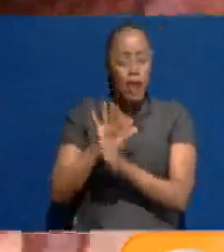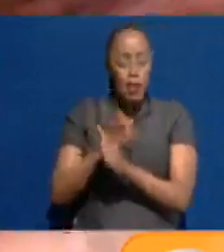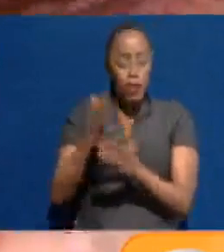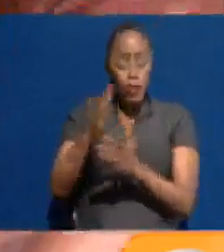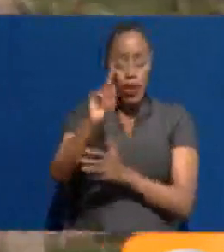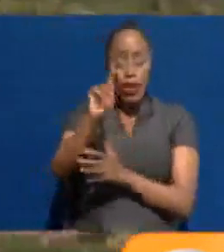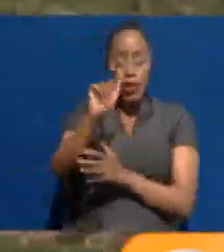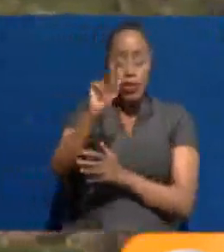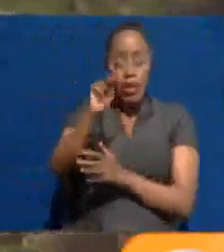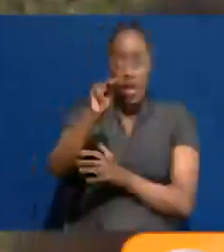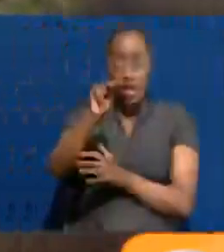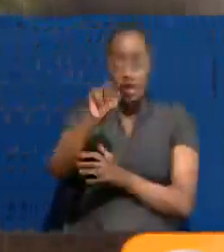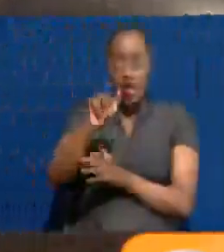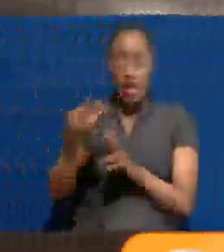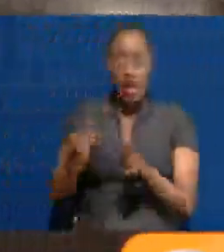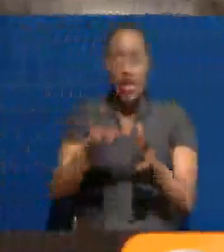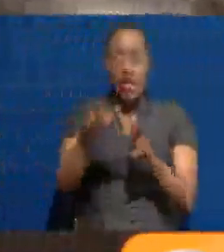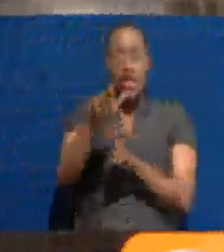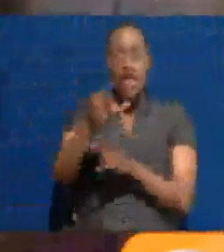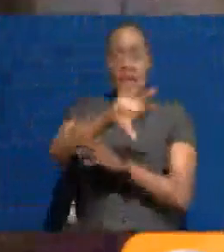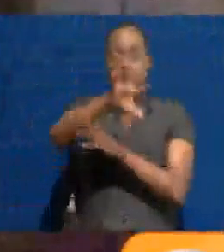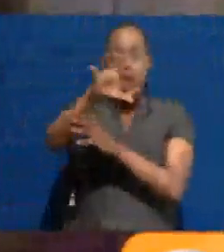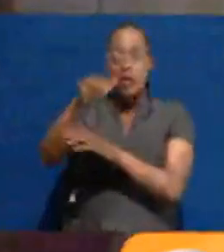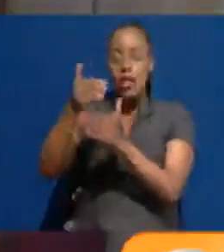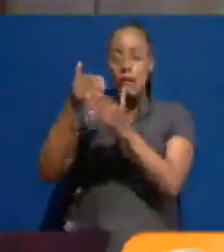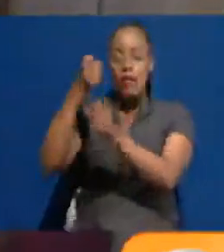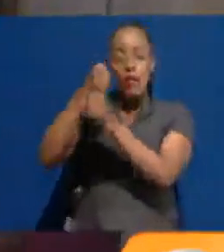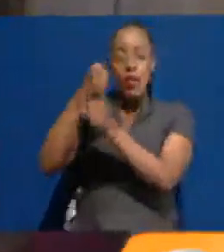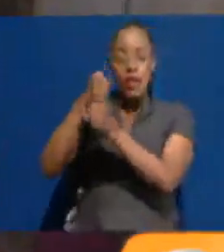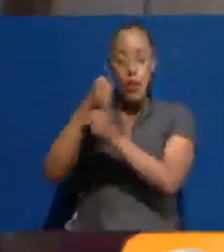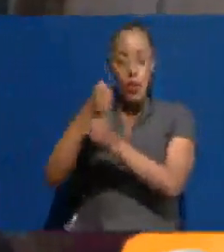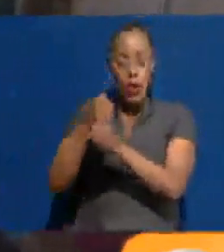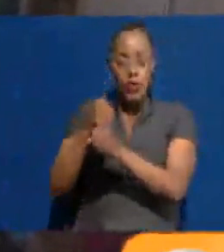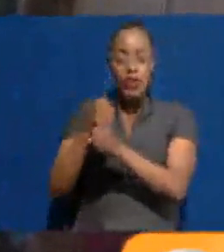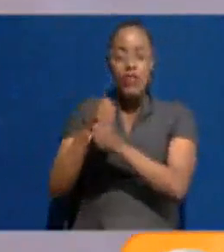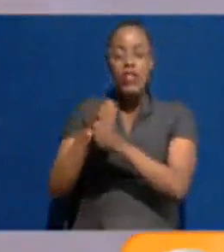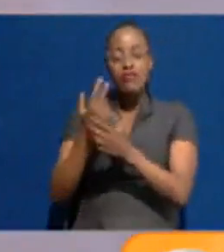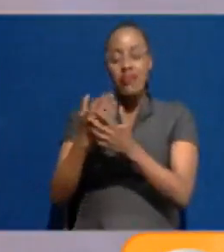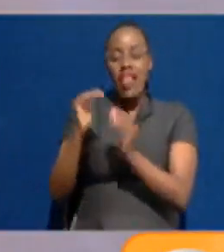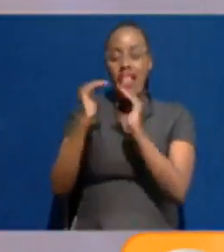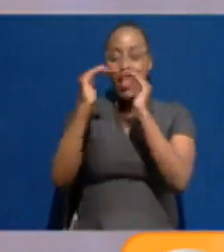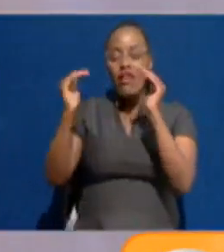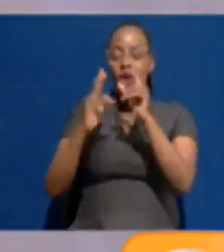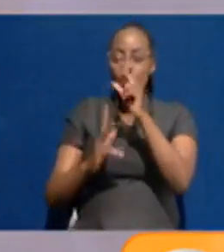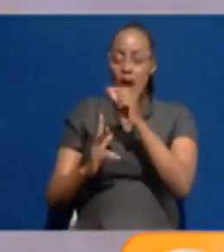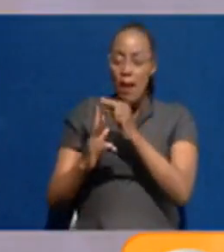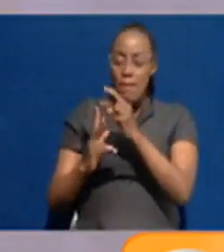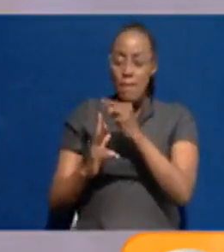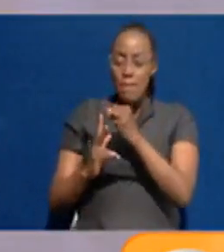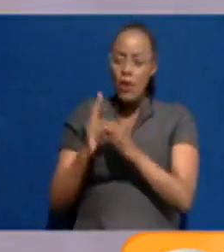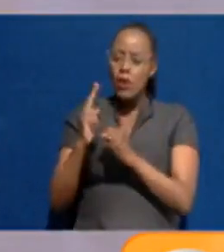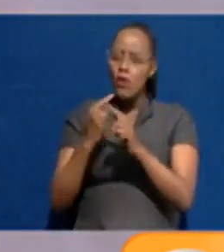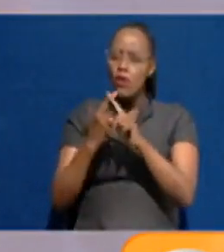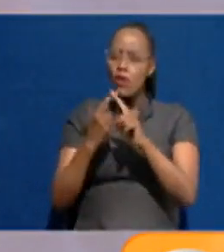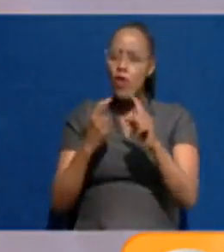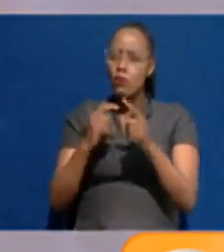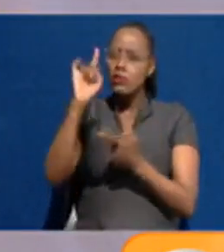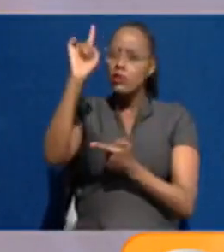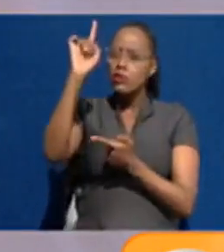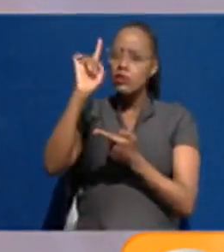River County. Na kwa juhudi ambazo tulikuwa tumefanya, idadi ya ukeketaji ulikuwa umetoka